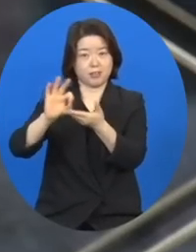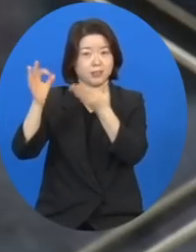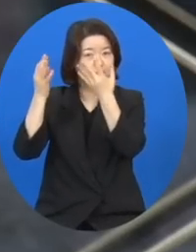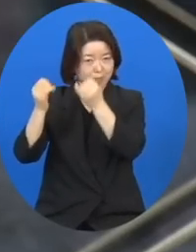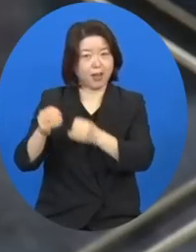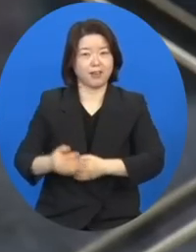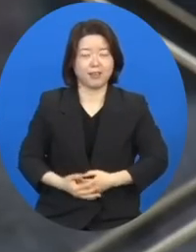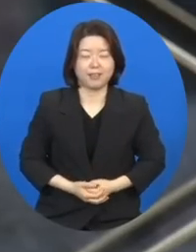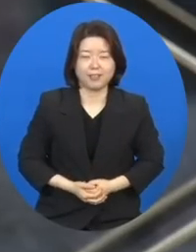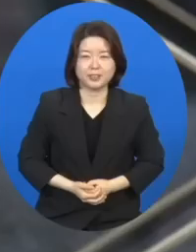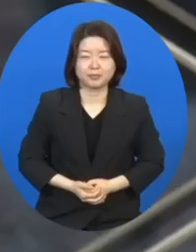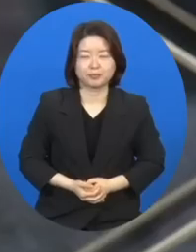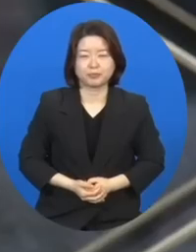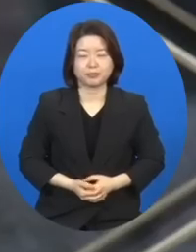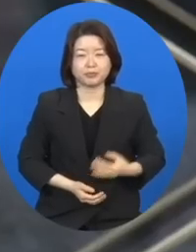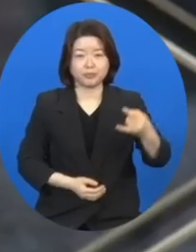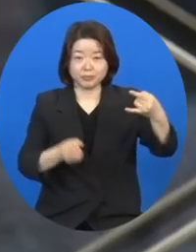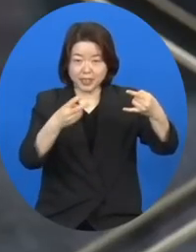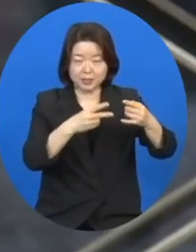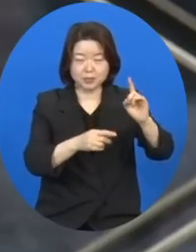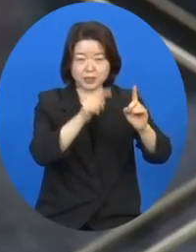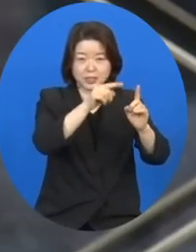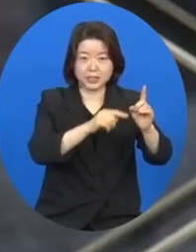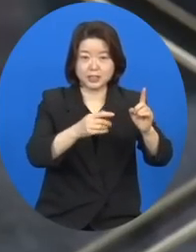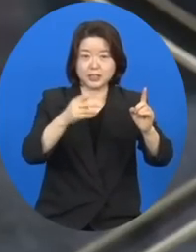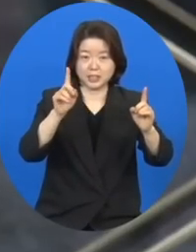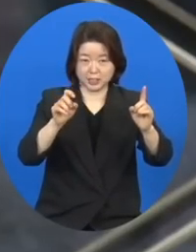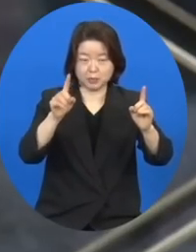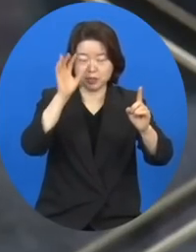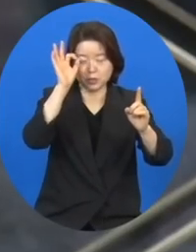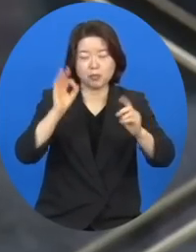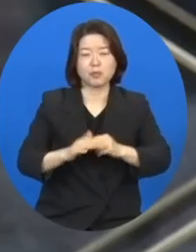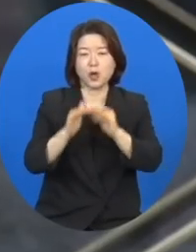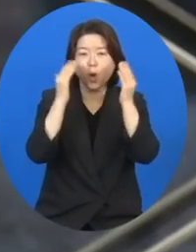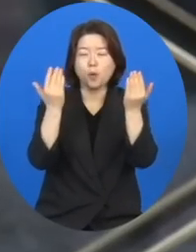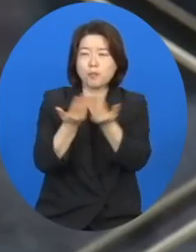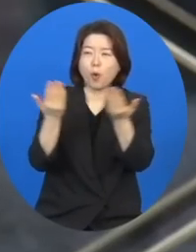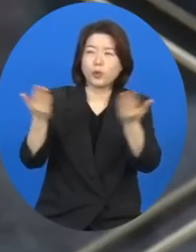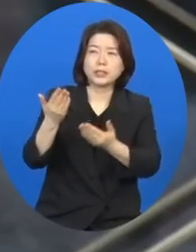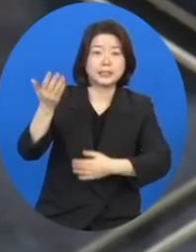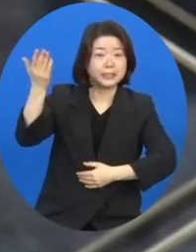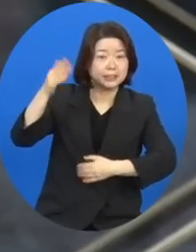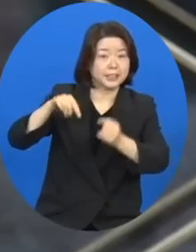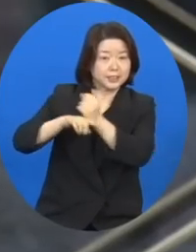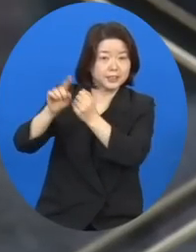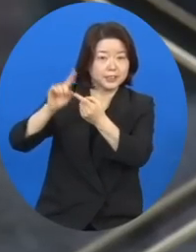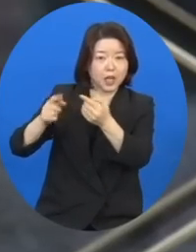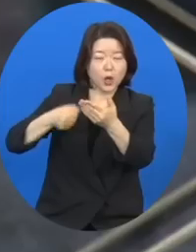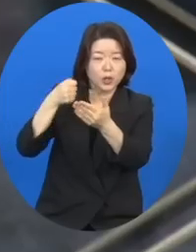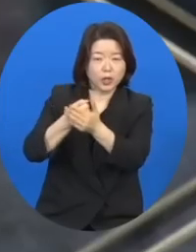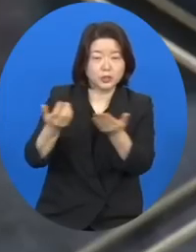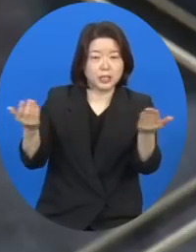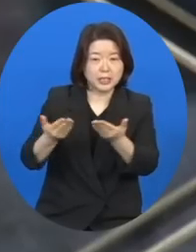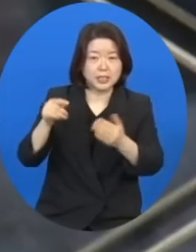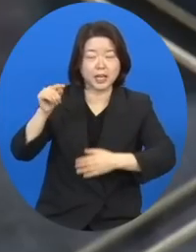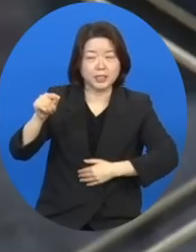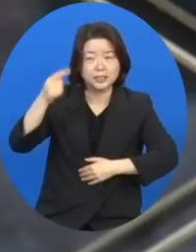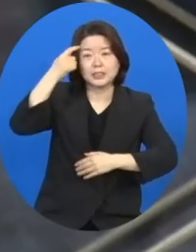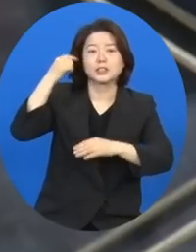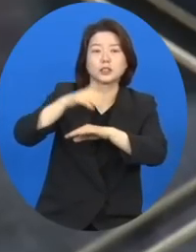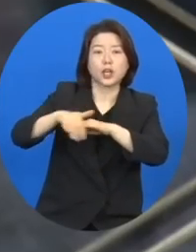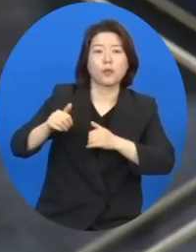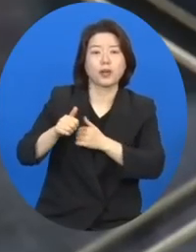그래서 에베소서 1장 11절에 보면 이런 구절이 나와요. 모든 일을 그의 뜻의 결정대로 일하시는 이의 계획을 따라